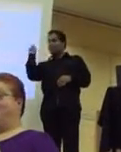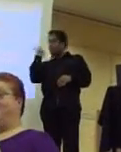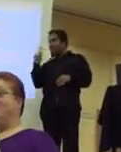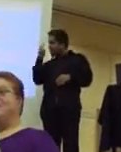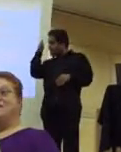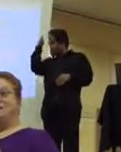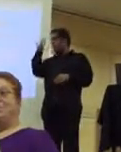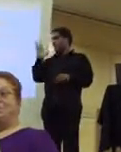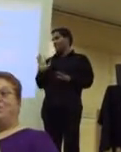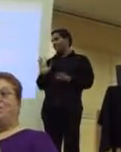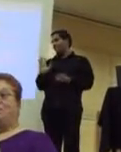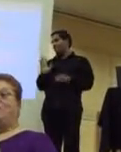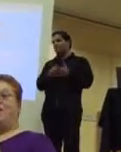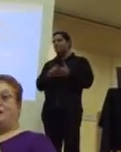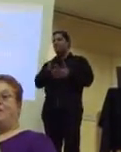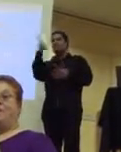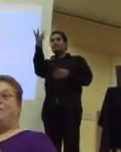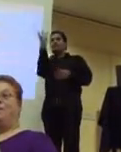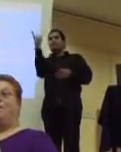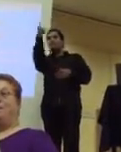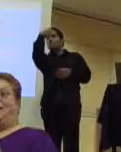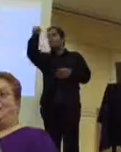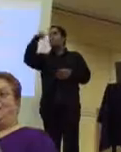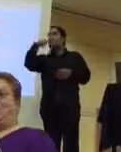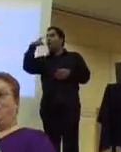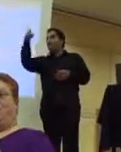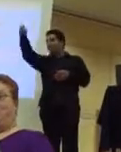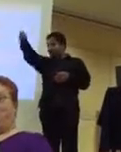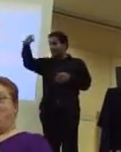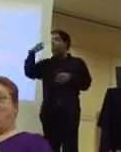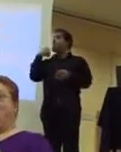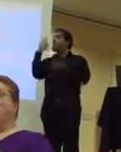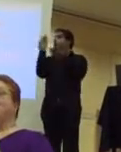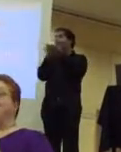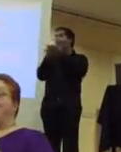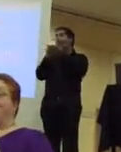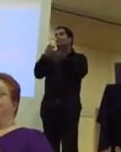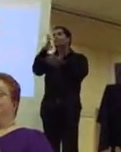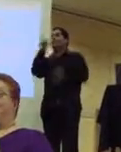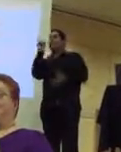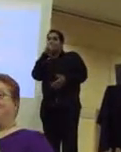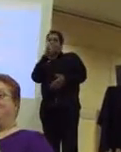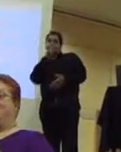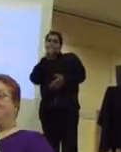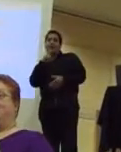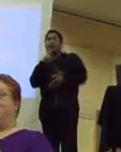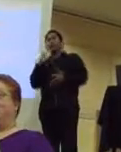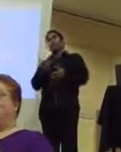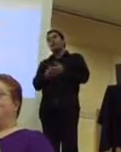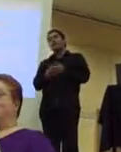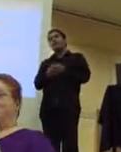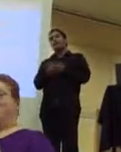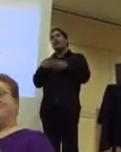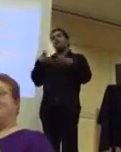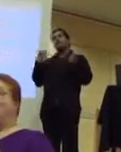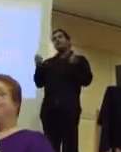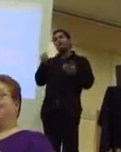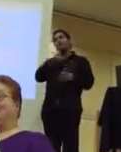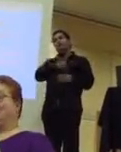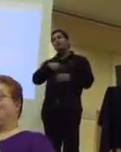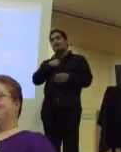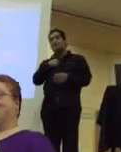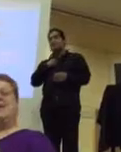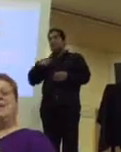παιδιά τους εκεί και μπορούν να σας πούνε αν αυτά που λέω είναι αλήθεια ή όχι. Ευτυχώς ή δυστυχώς η